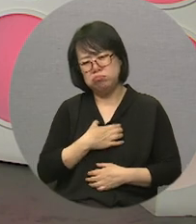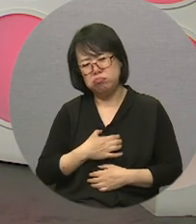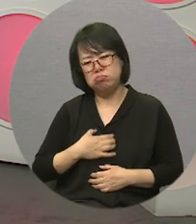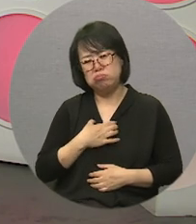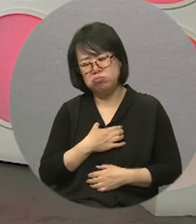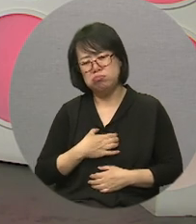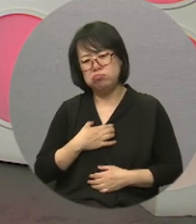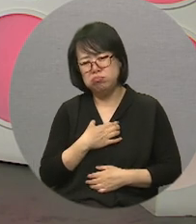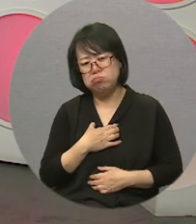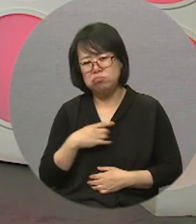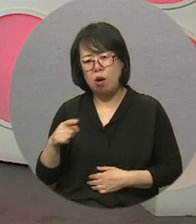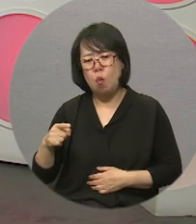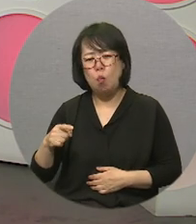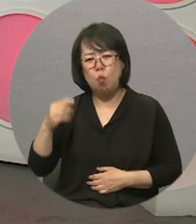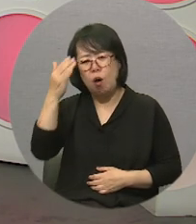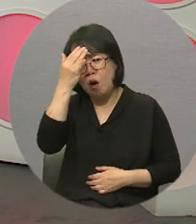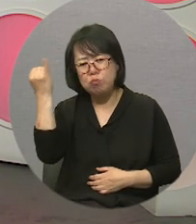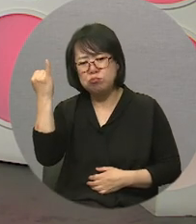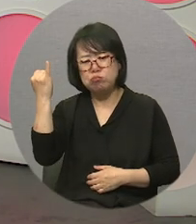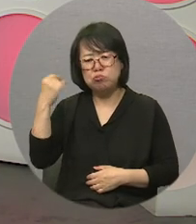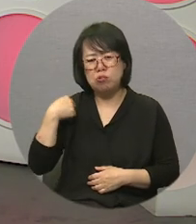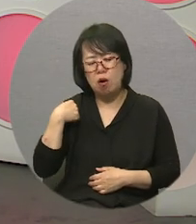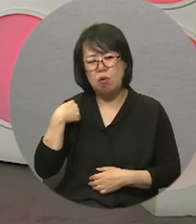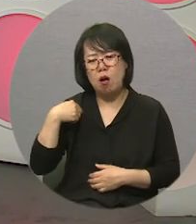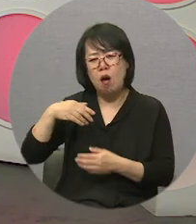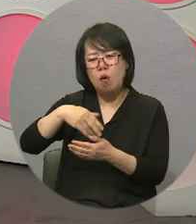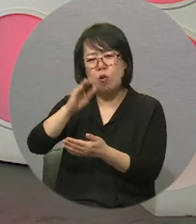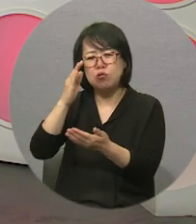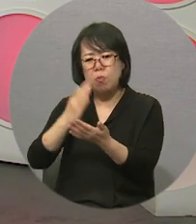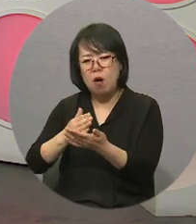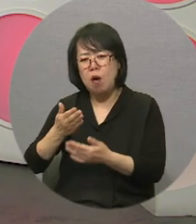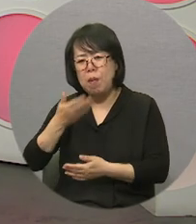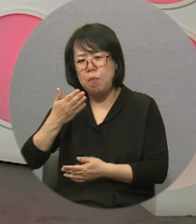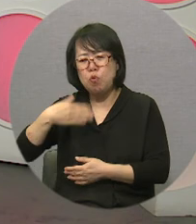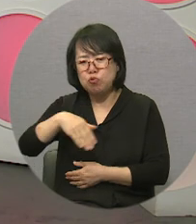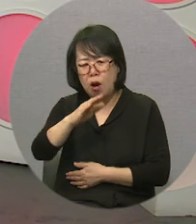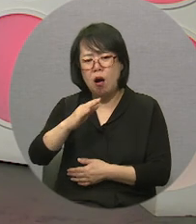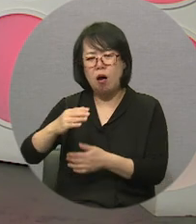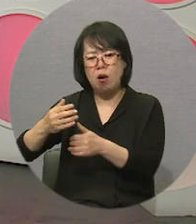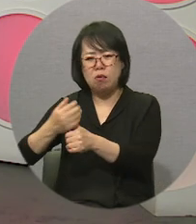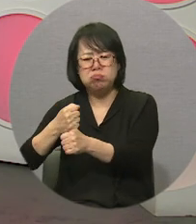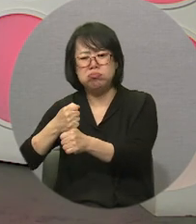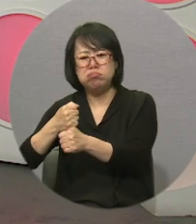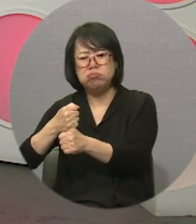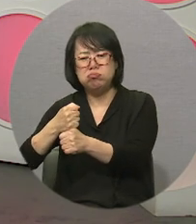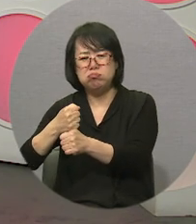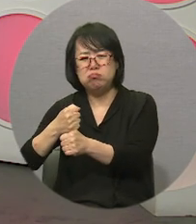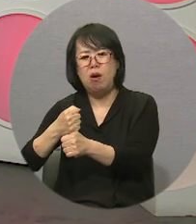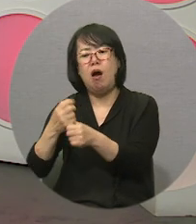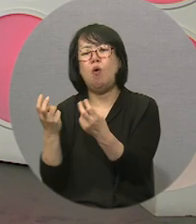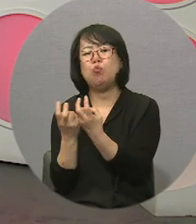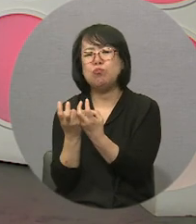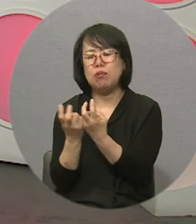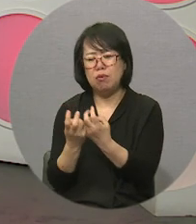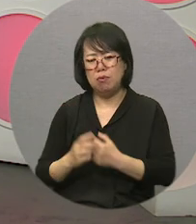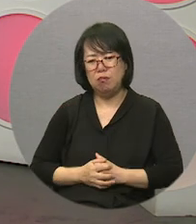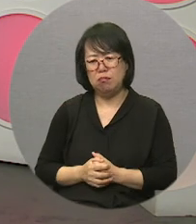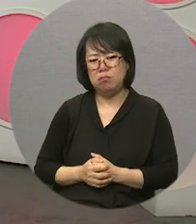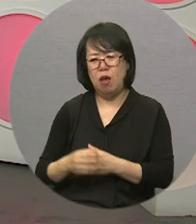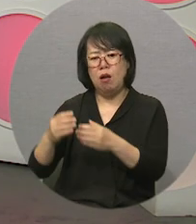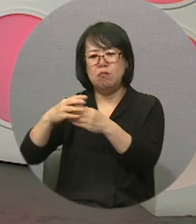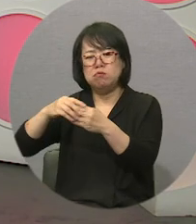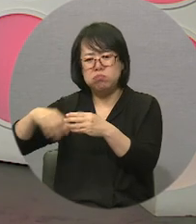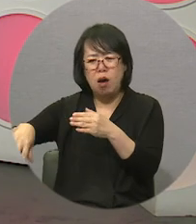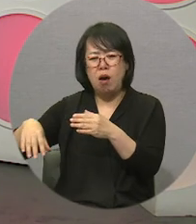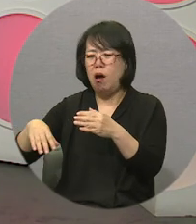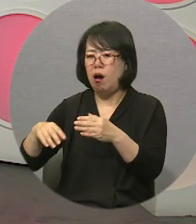잡을 안 석이었는데 하지만 저를 붙잡는 할머니의 그 따뜻한 손을 차마 뿌리칠